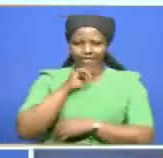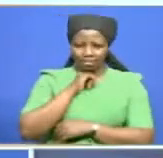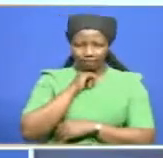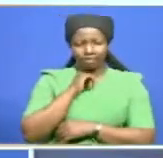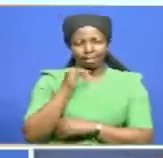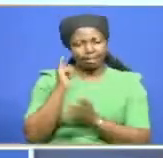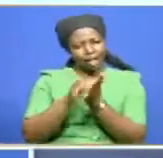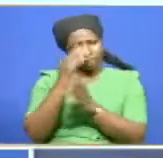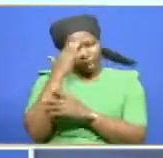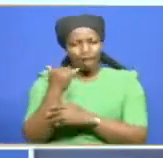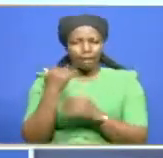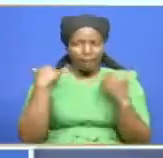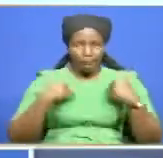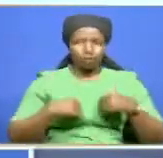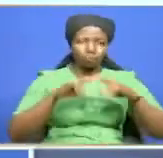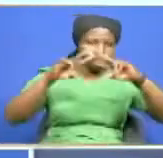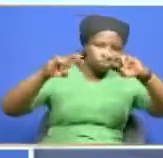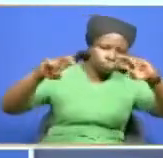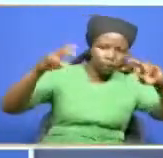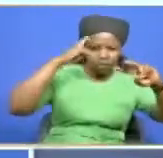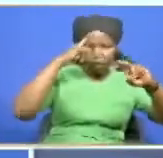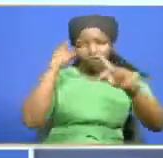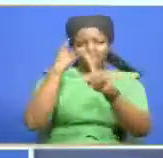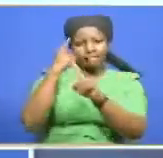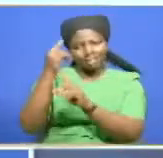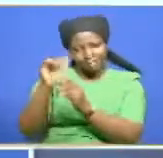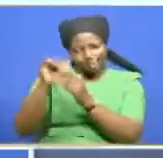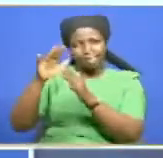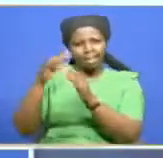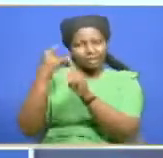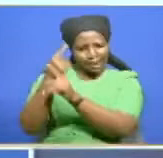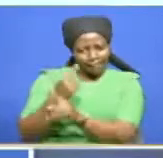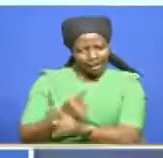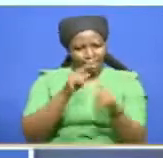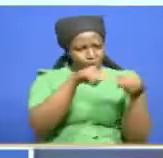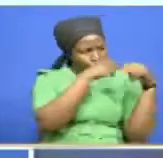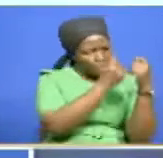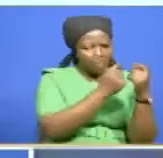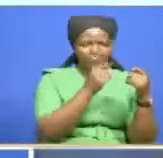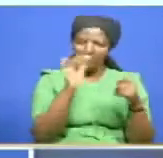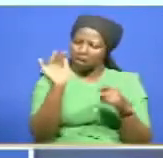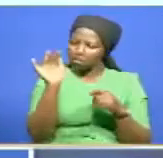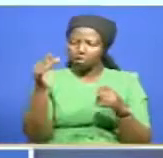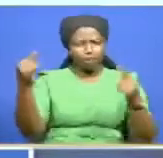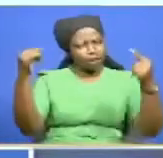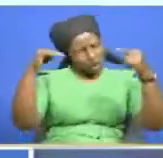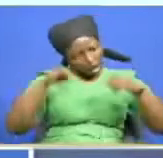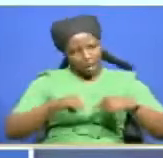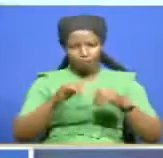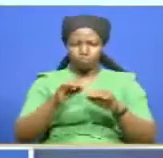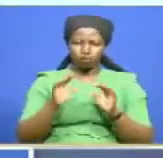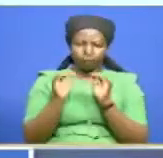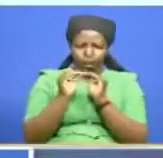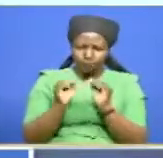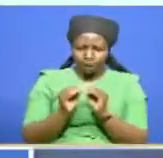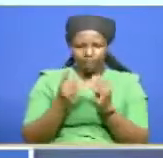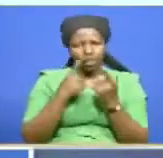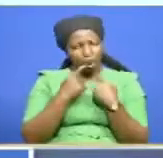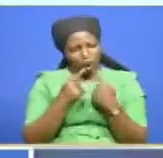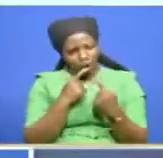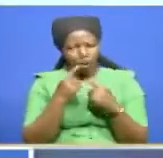viongozi watabaka mbali mbali. Na mimi nawaambia njooni tuketi. Njooni tufanye